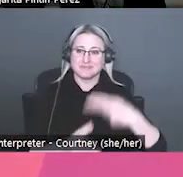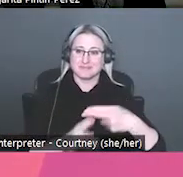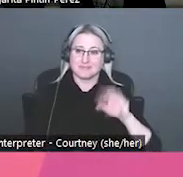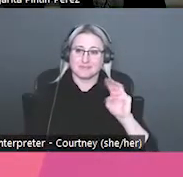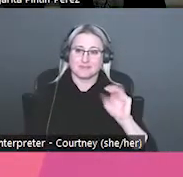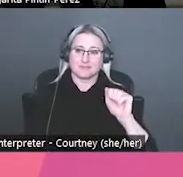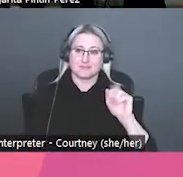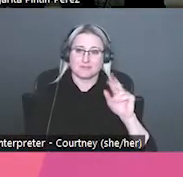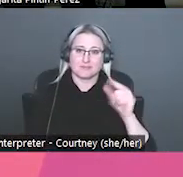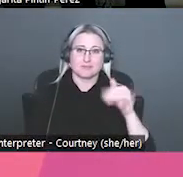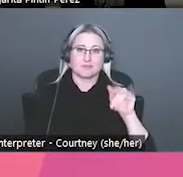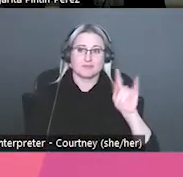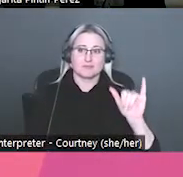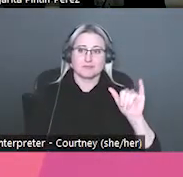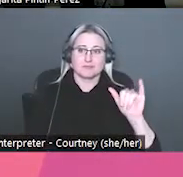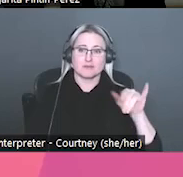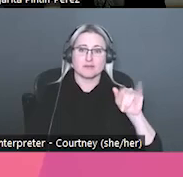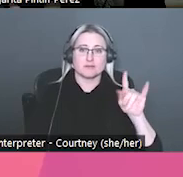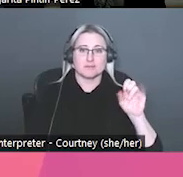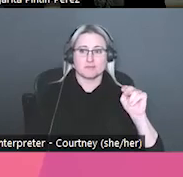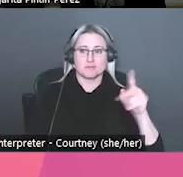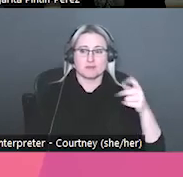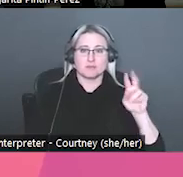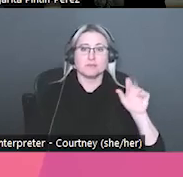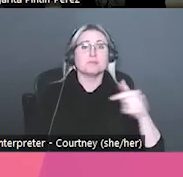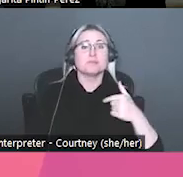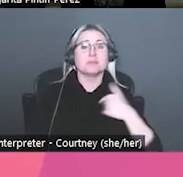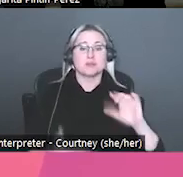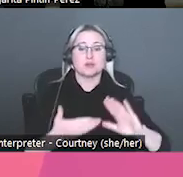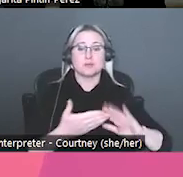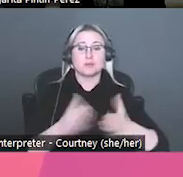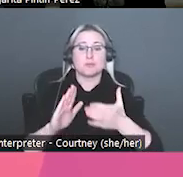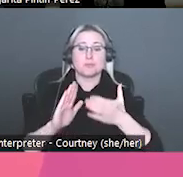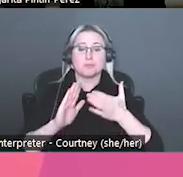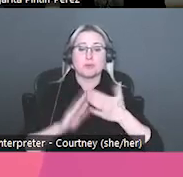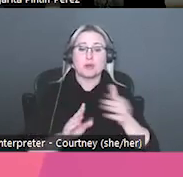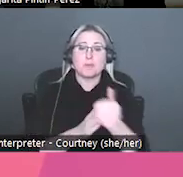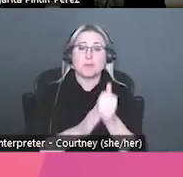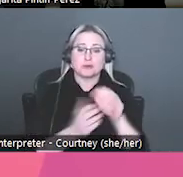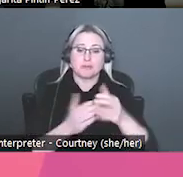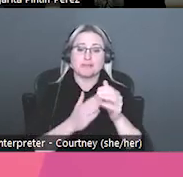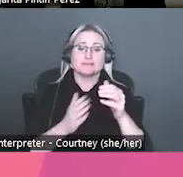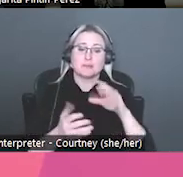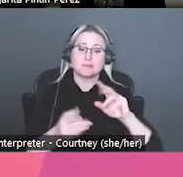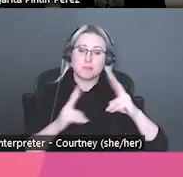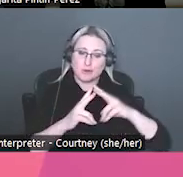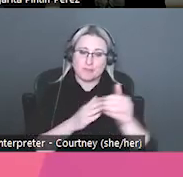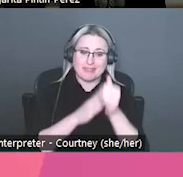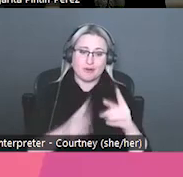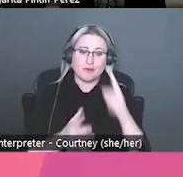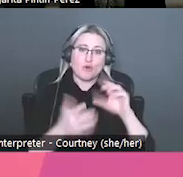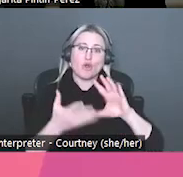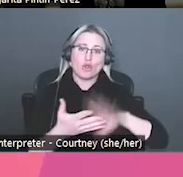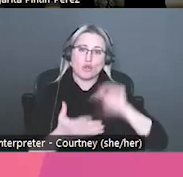Bonjour, je m'appelle Margarita Pentins-Perez et je suis la leader de partenariat communautaire auprès du réseau d'apprentissage.